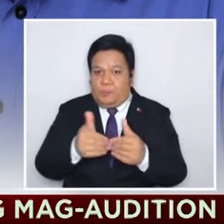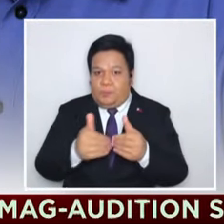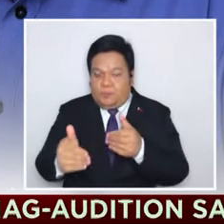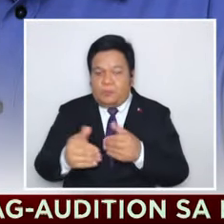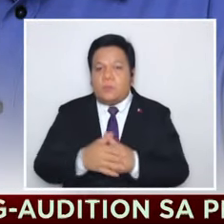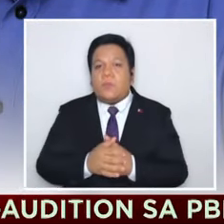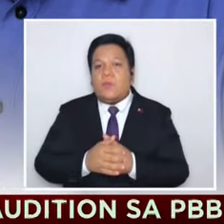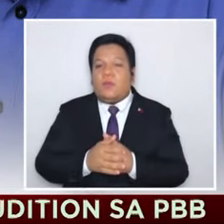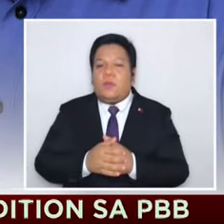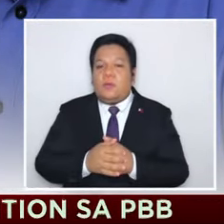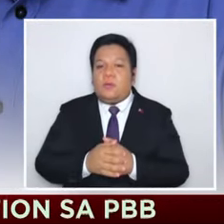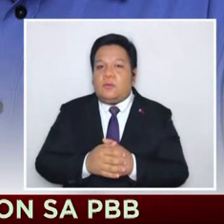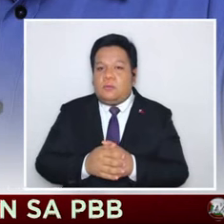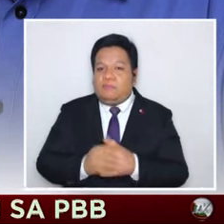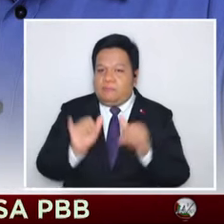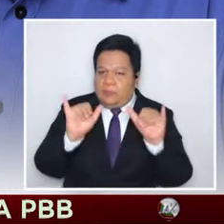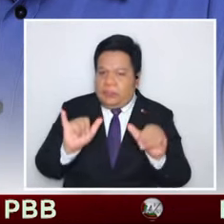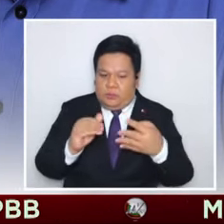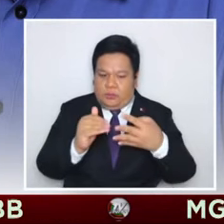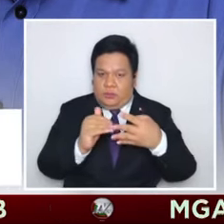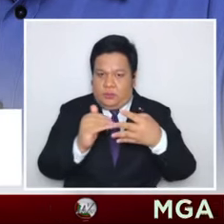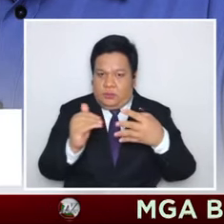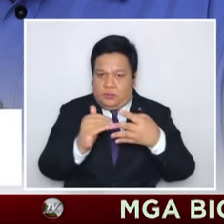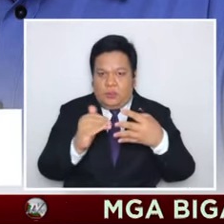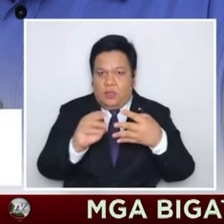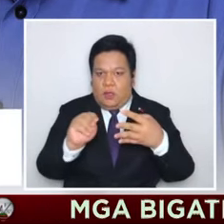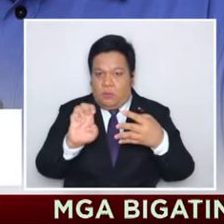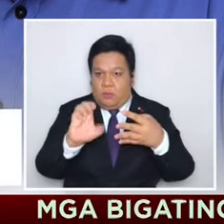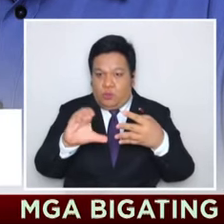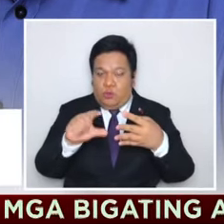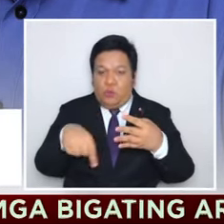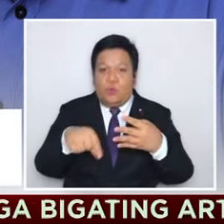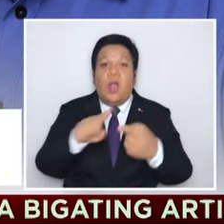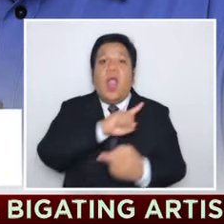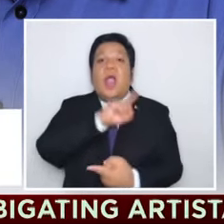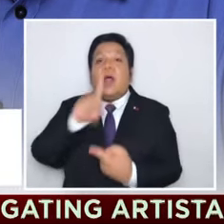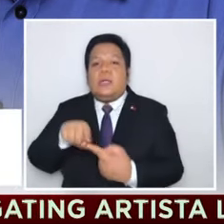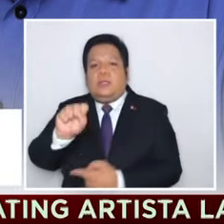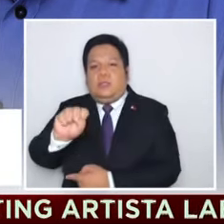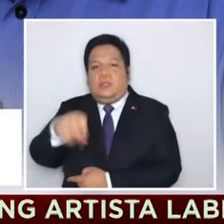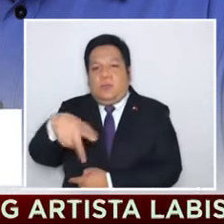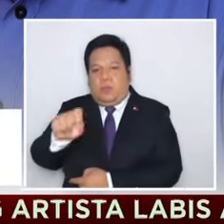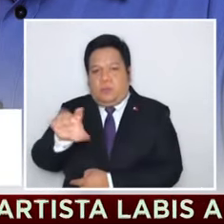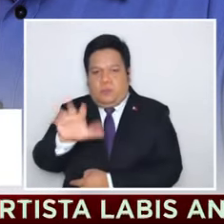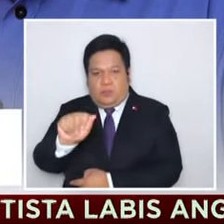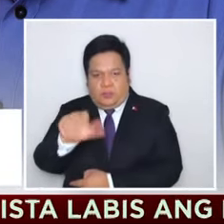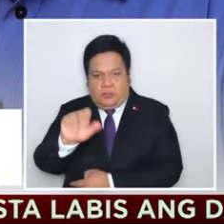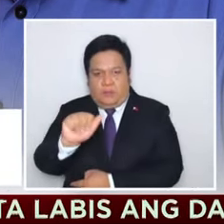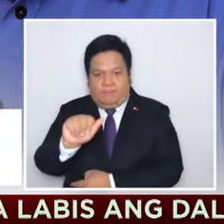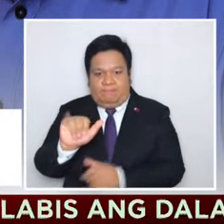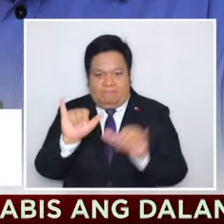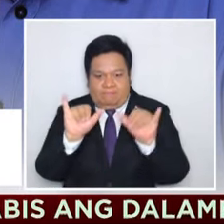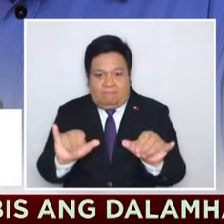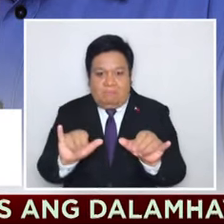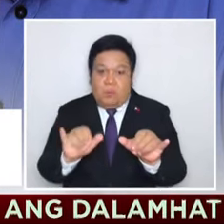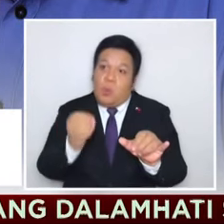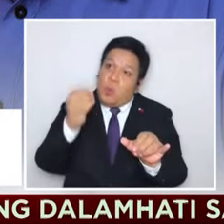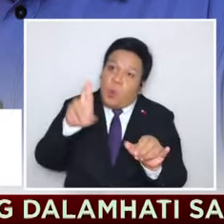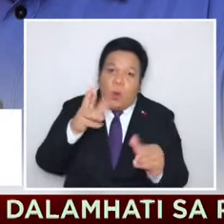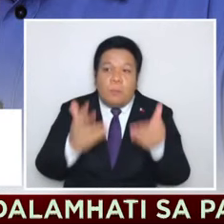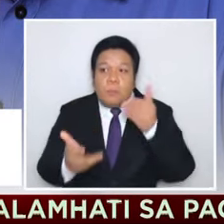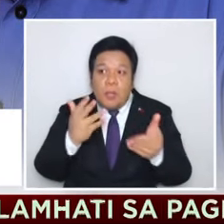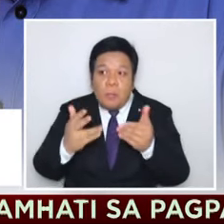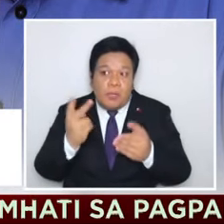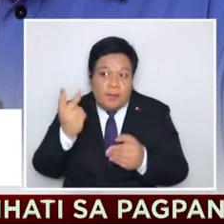Modified Enhanced Community Quarantine, hanggang 15 ng Setyembre. O di kaya'y kapag handa na ang Pilot